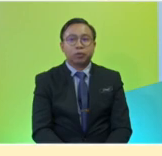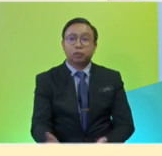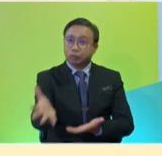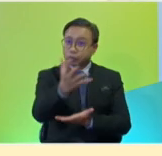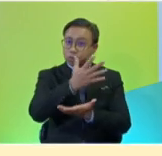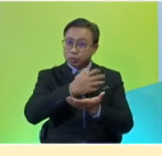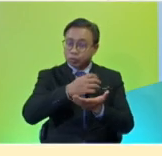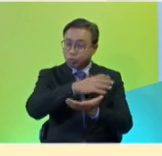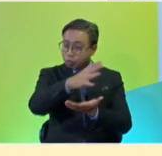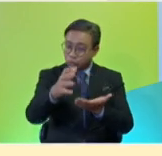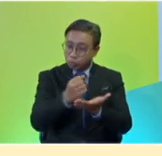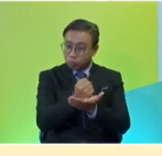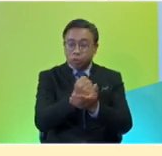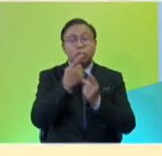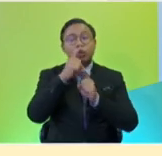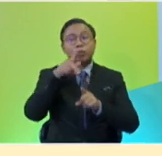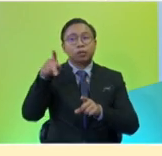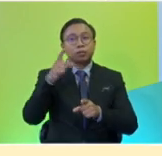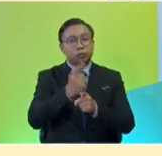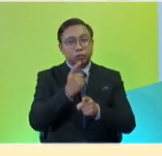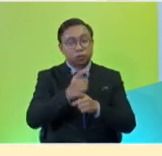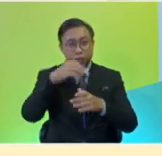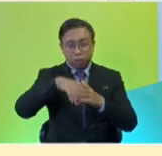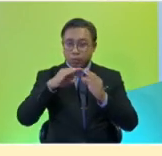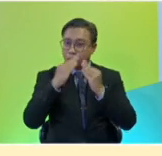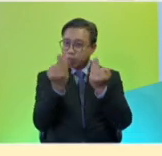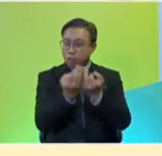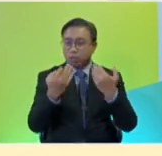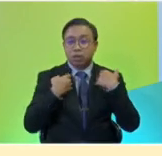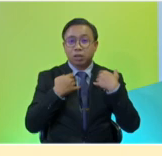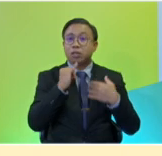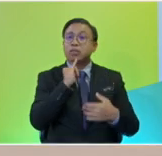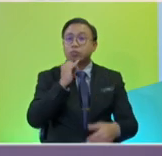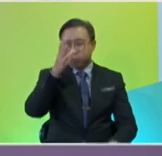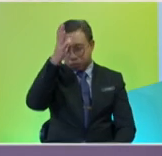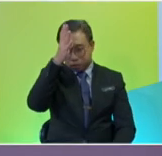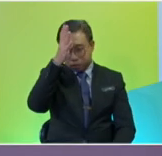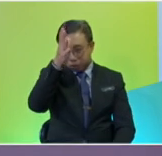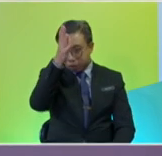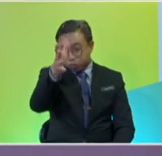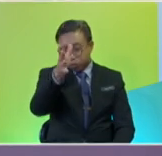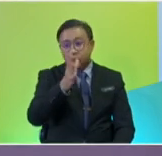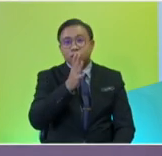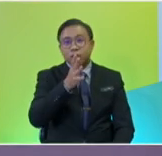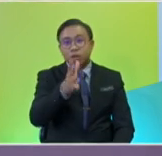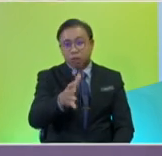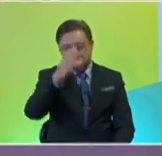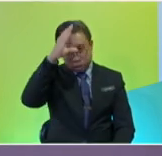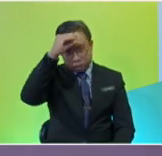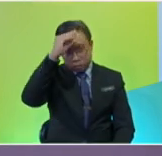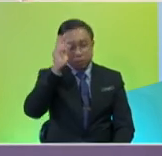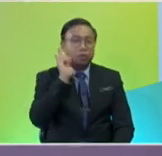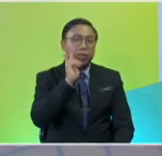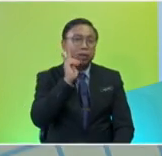jadi dalam keluarga kita ada ibu bapak datuk nenek Abang kakak